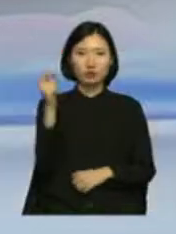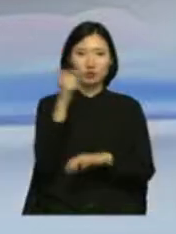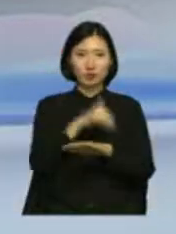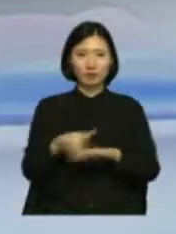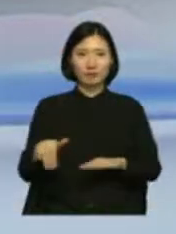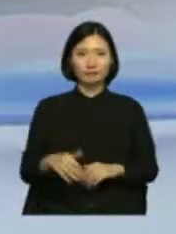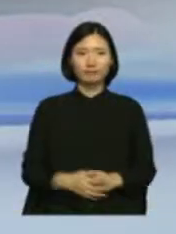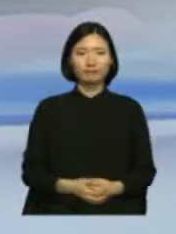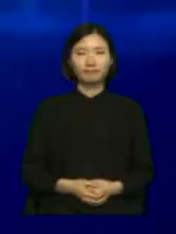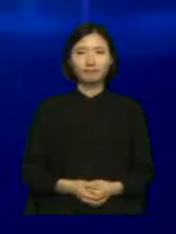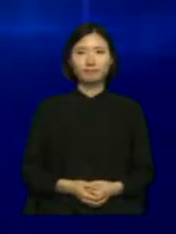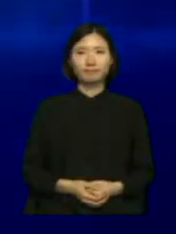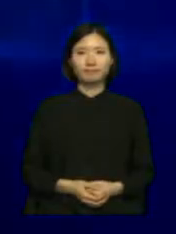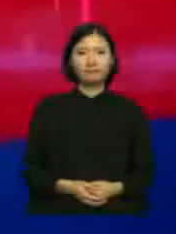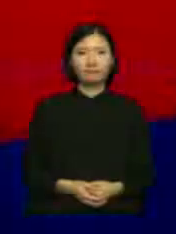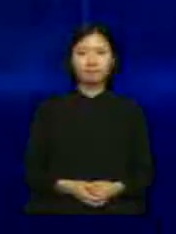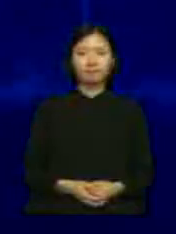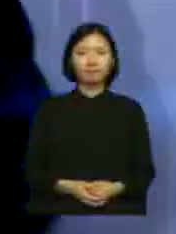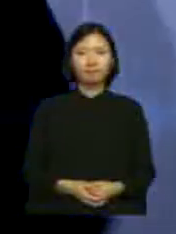조성엽 기자입니다.